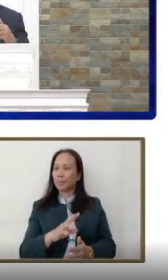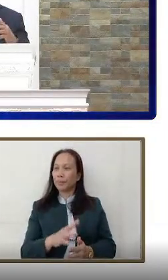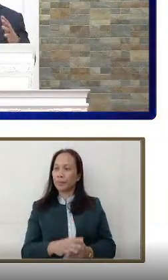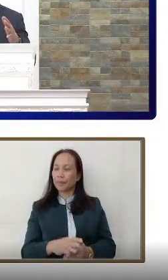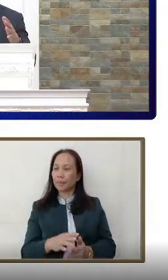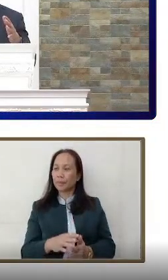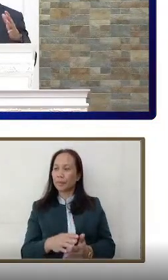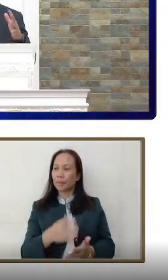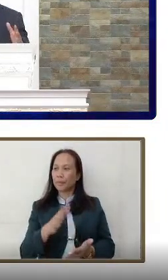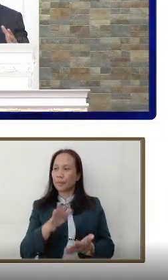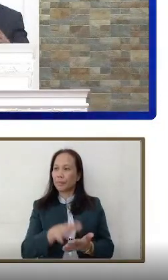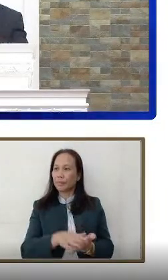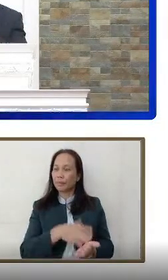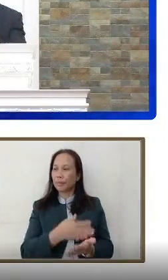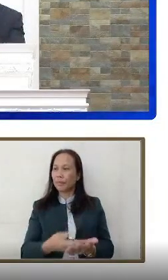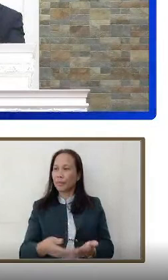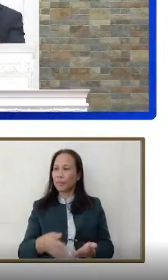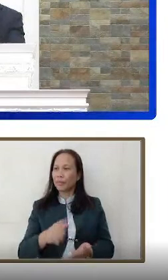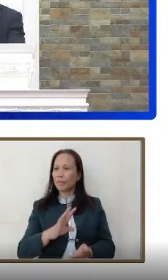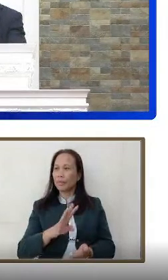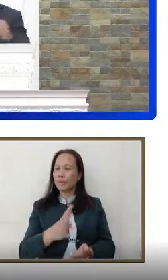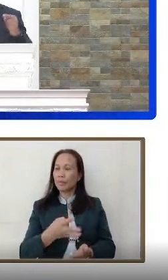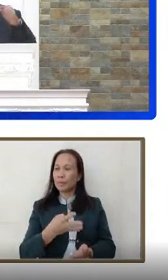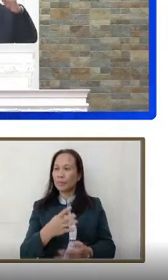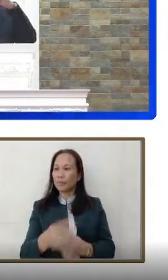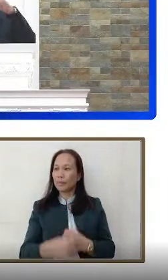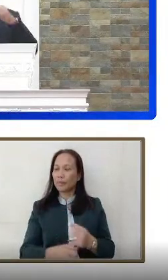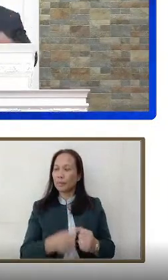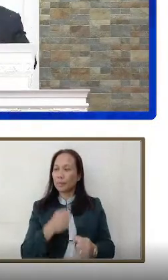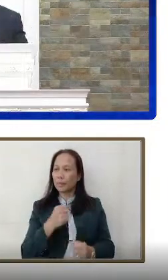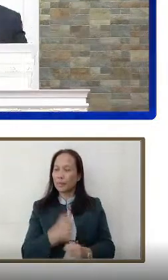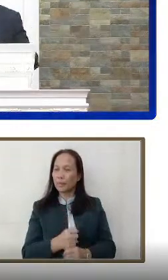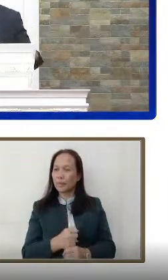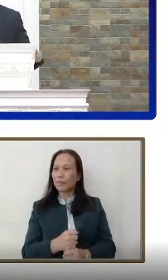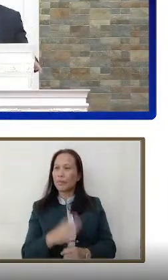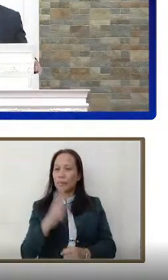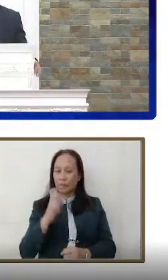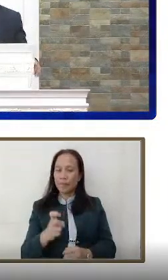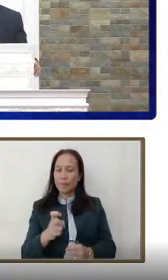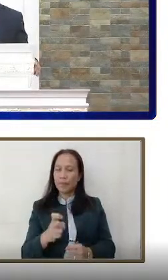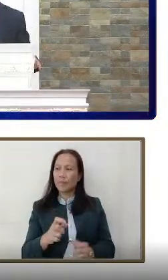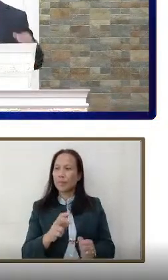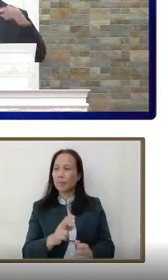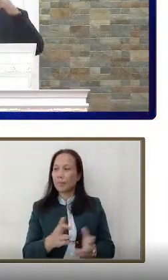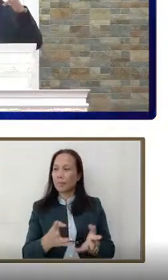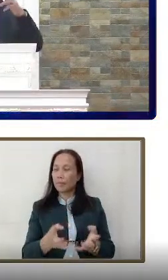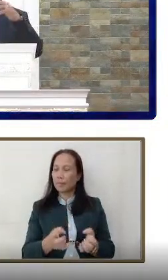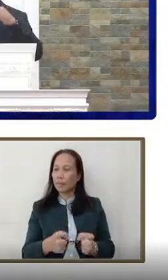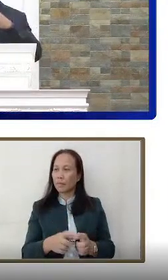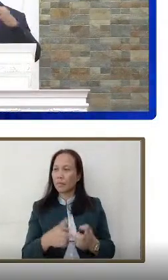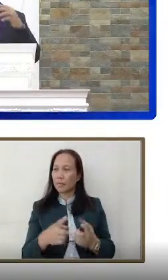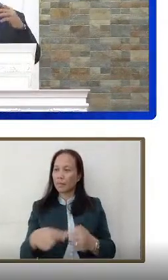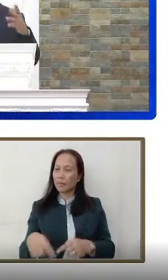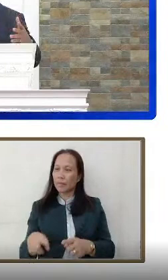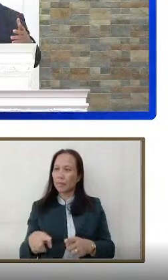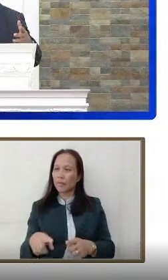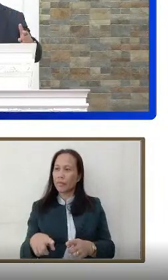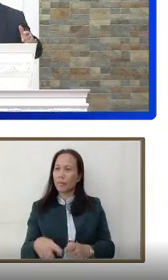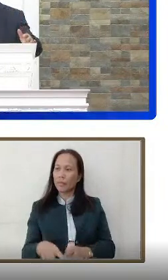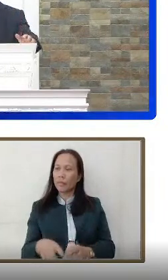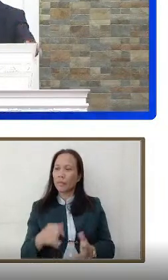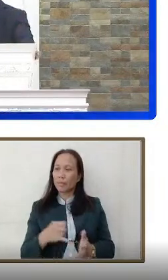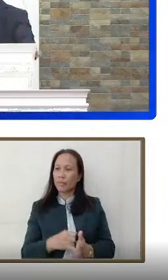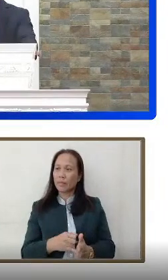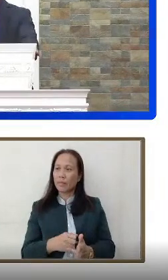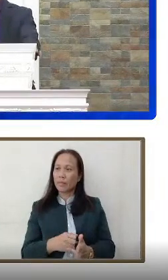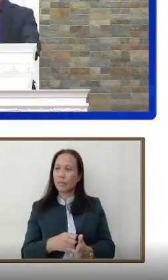sa mission trip no first year, pwede kayo sumama sa fourth year. Okay? So, which one is possible for you?